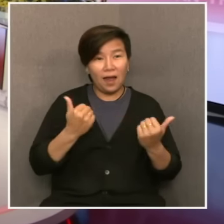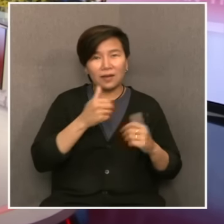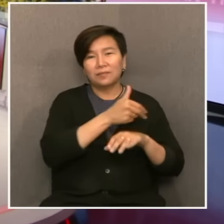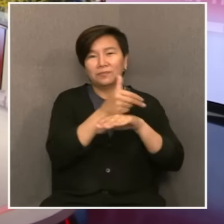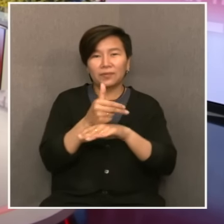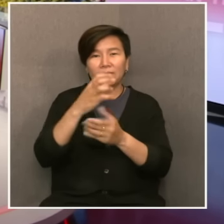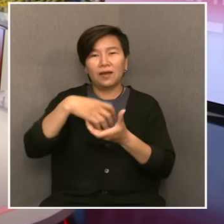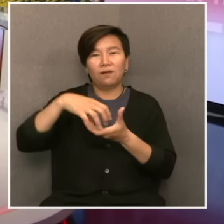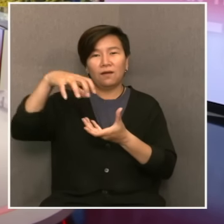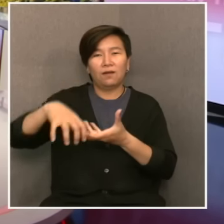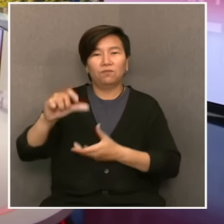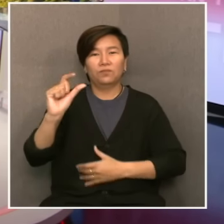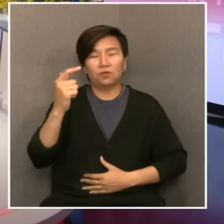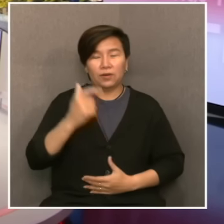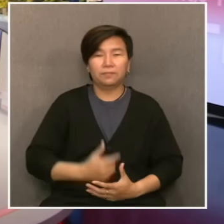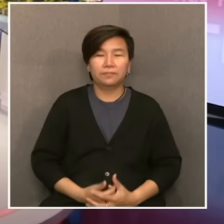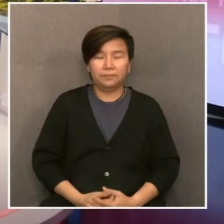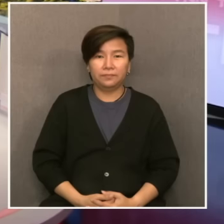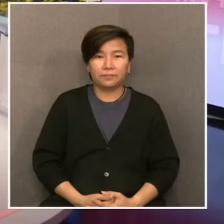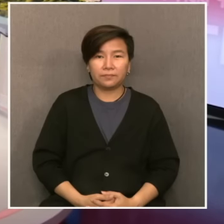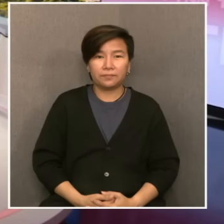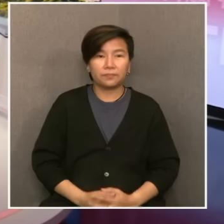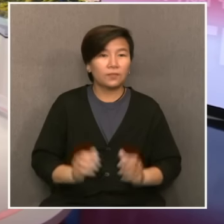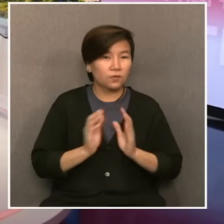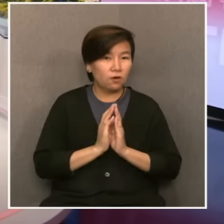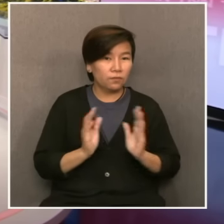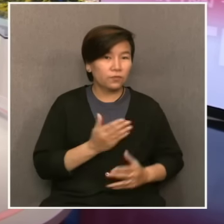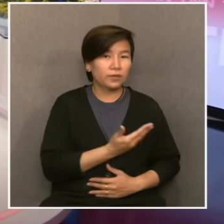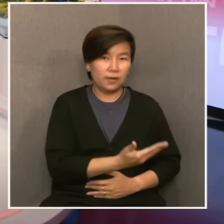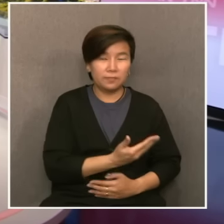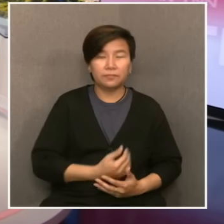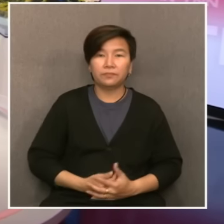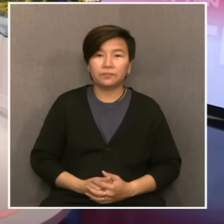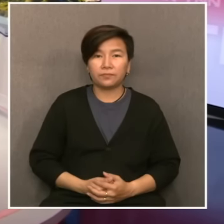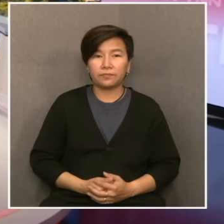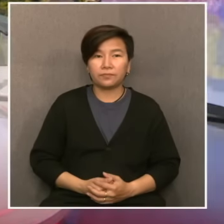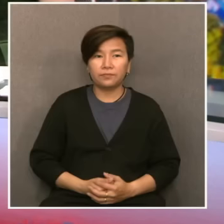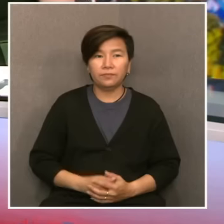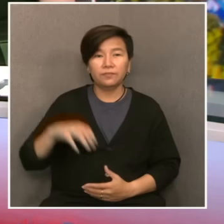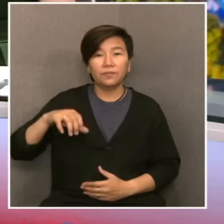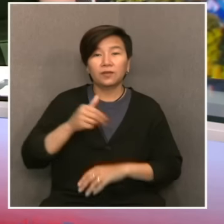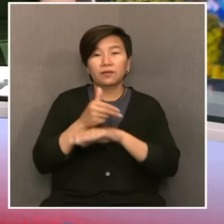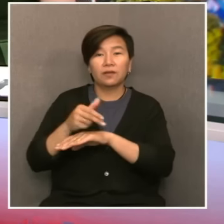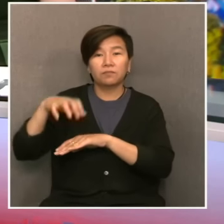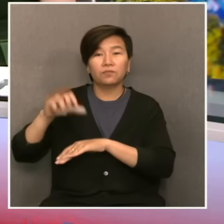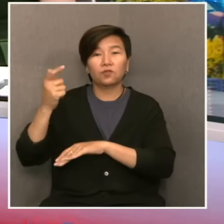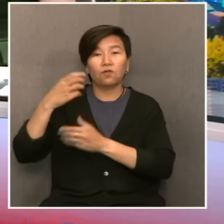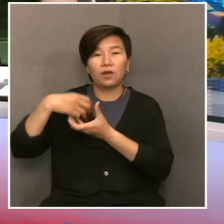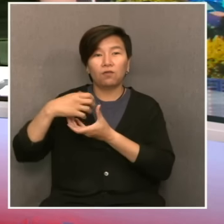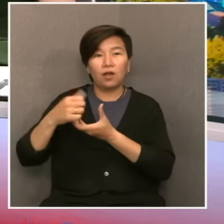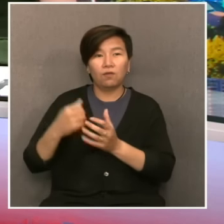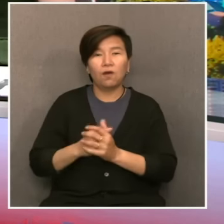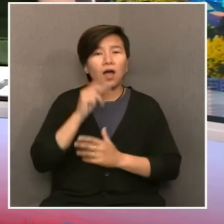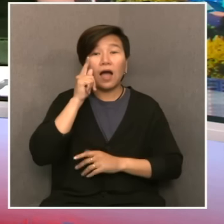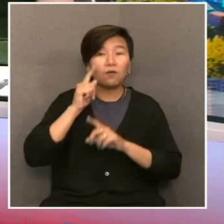Impact Forum เมืองทองธานีค่ะ ค่ะขอบคุณคุณจารุณีปิริดีนะคะจาก Impact Forum เมืองทองธานีก็สามารถติดตามได้ในทุกช่วงข่